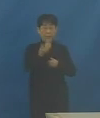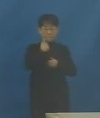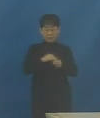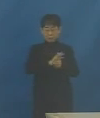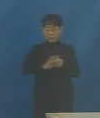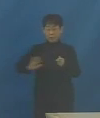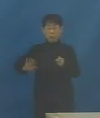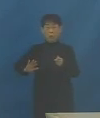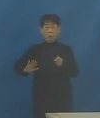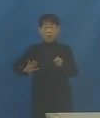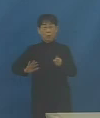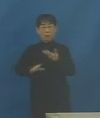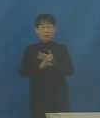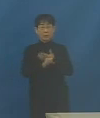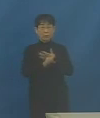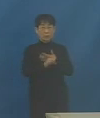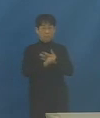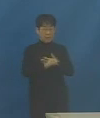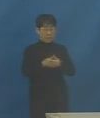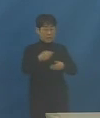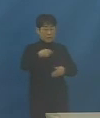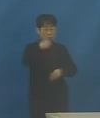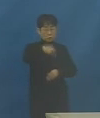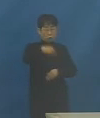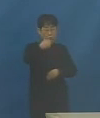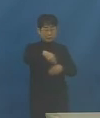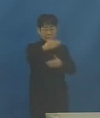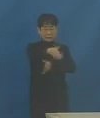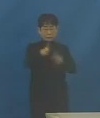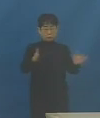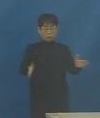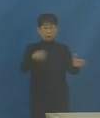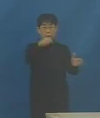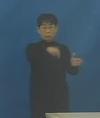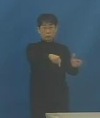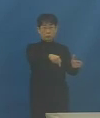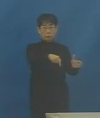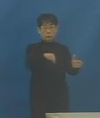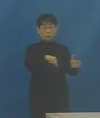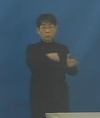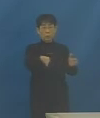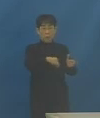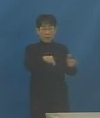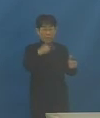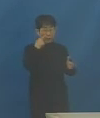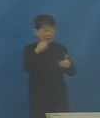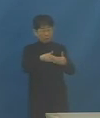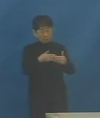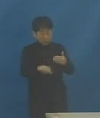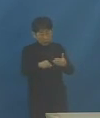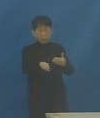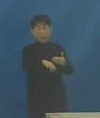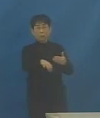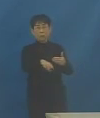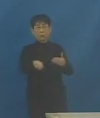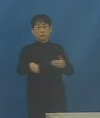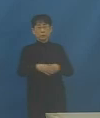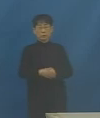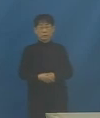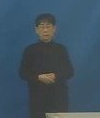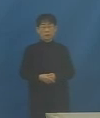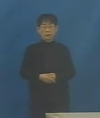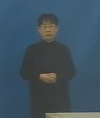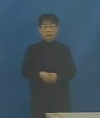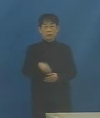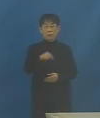かつ正職員してみたらスペースですねそうしたところが意外に盲点だとってここらがもう少しあの